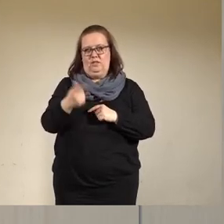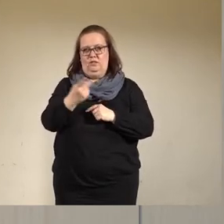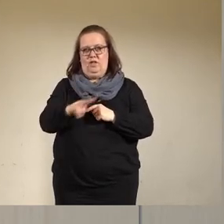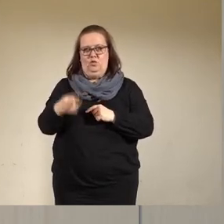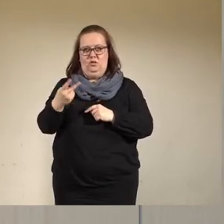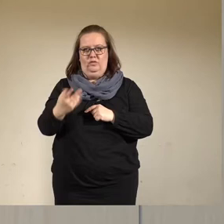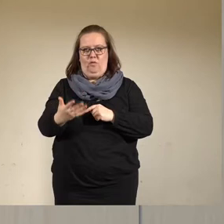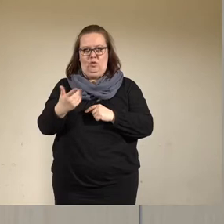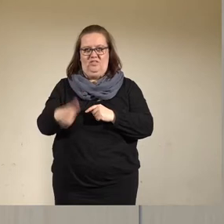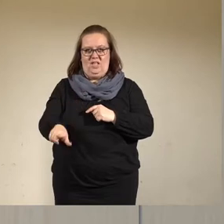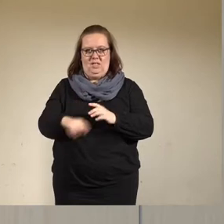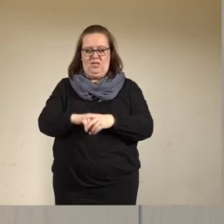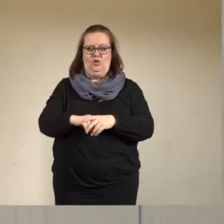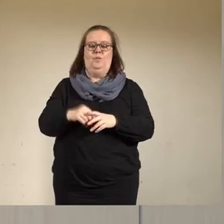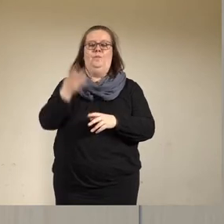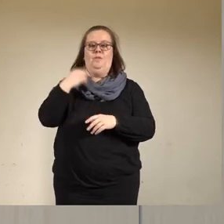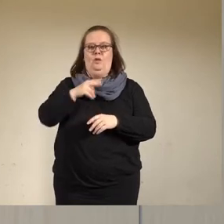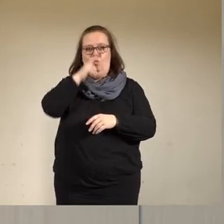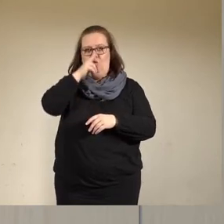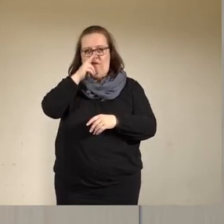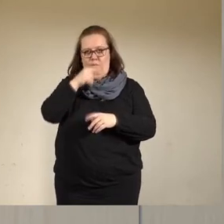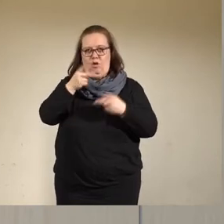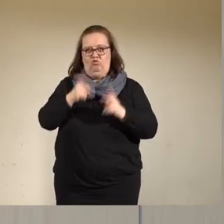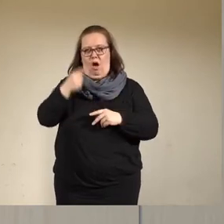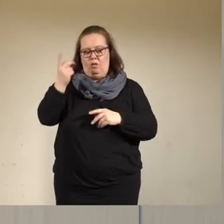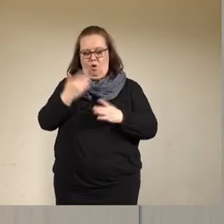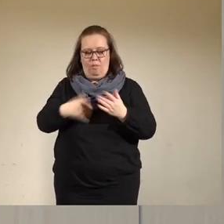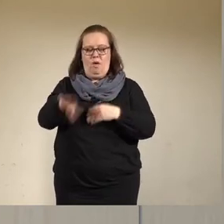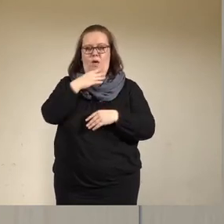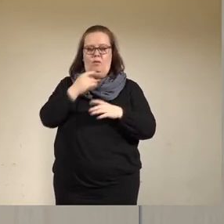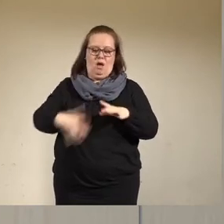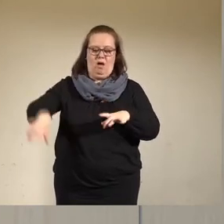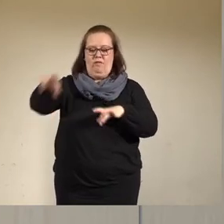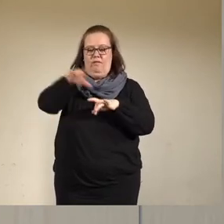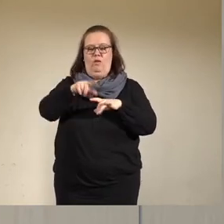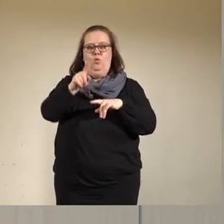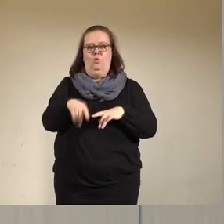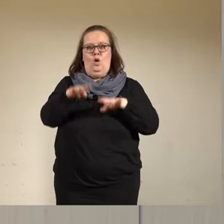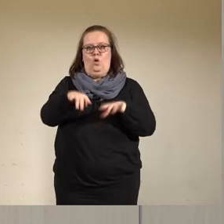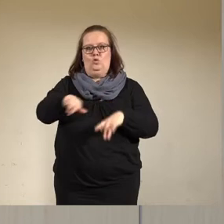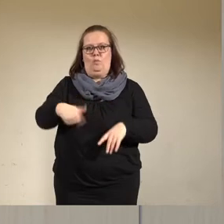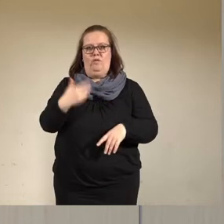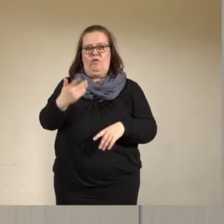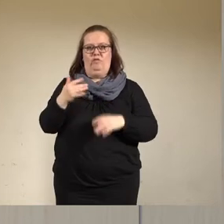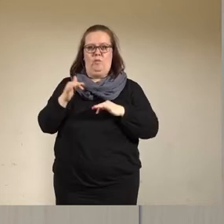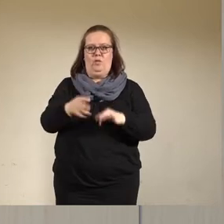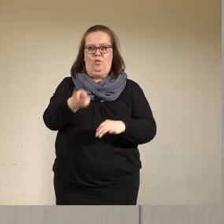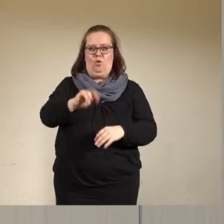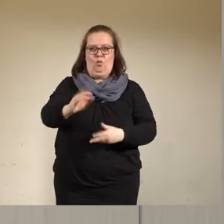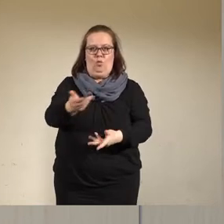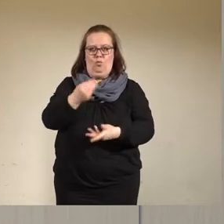bis 2025. Im November wurde der Stadtrat über weitere Mehrbedarfe von 119,5 Millionen Euro